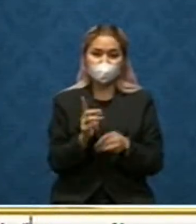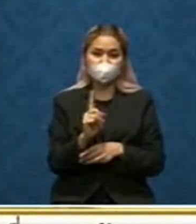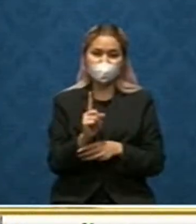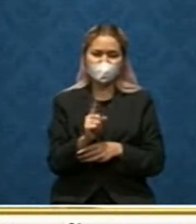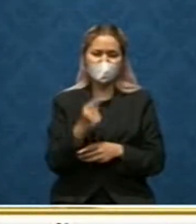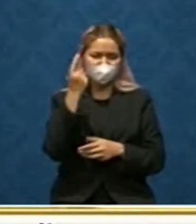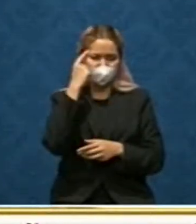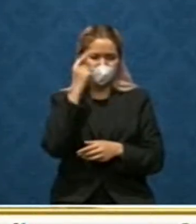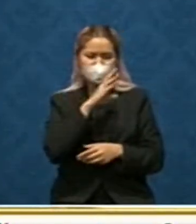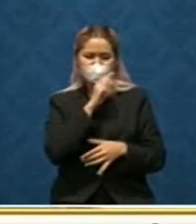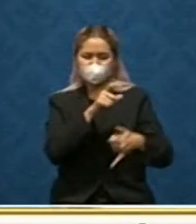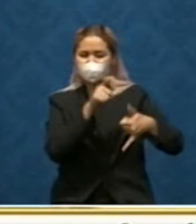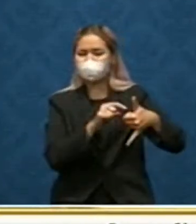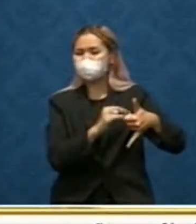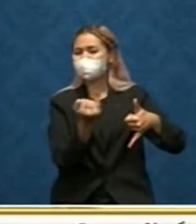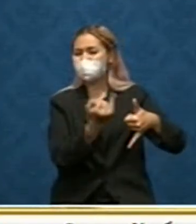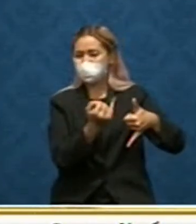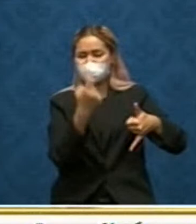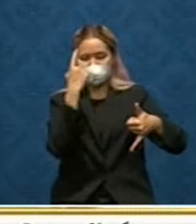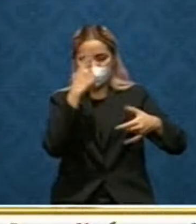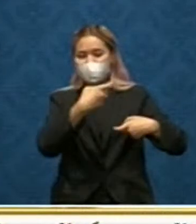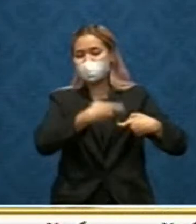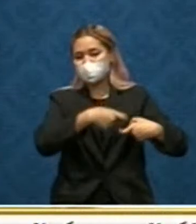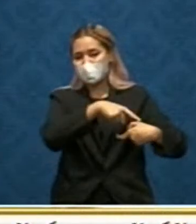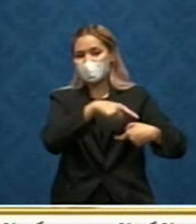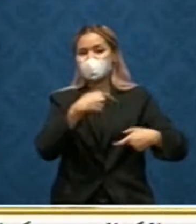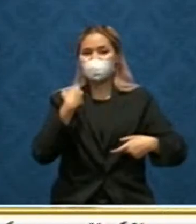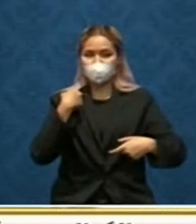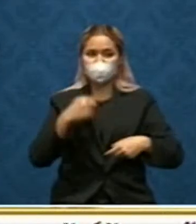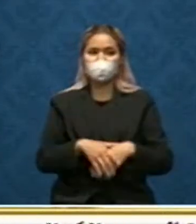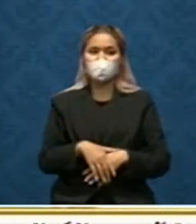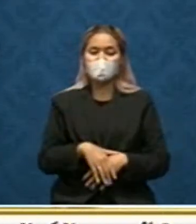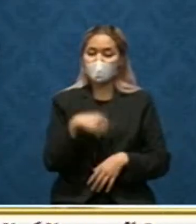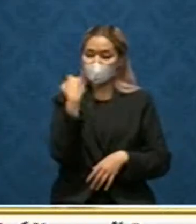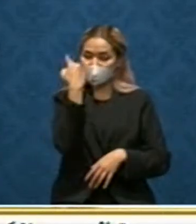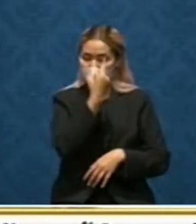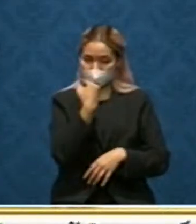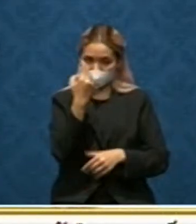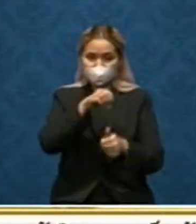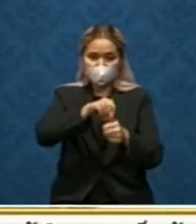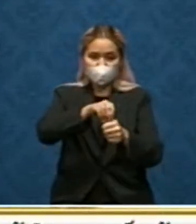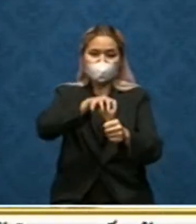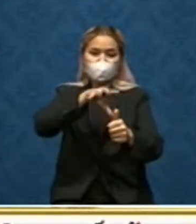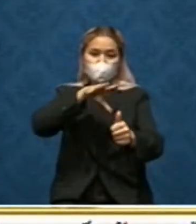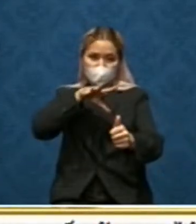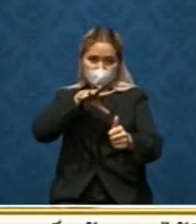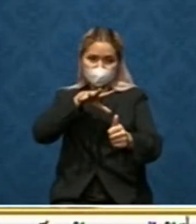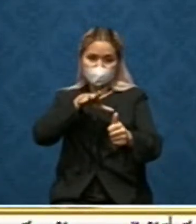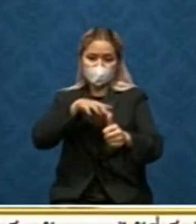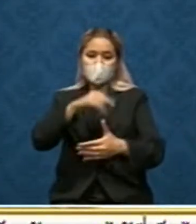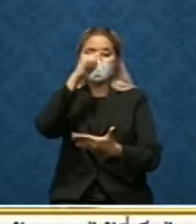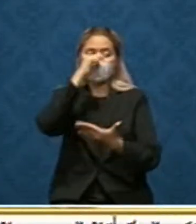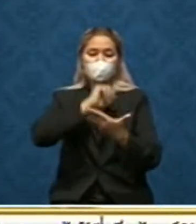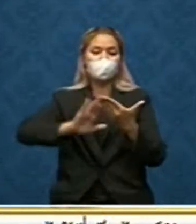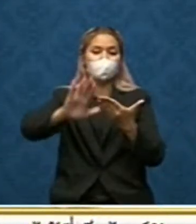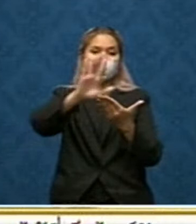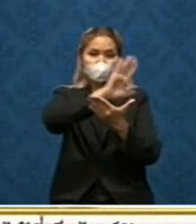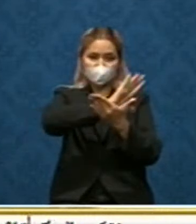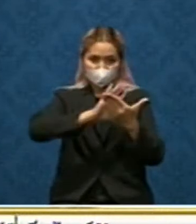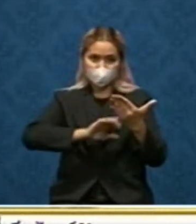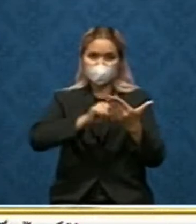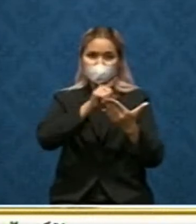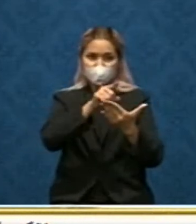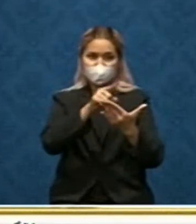ก็ยากนะ สำหรบคนที่ทำไม่ได้คือย่ไรครับ ผู้นำประเทศ ส่งสัญญาณใหถูกส่งสัญาว่า